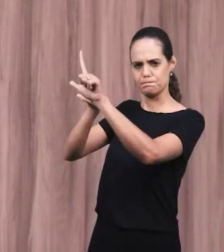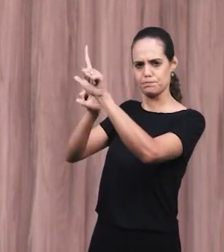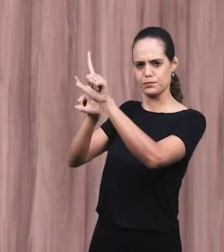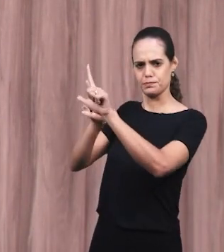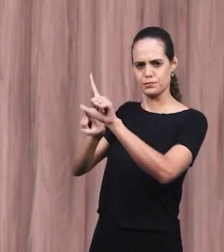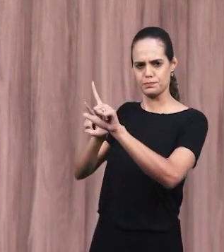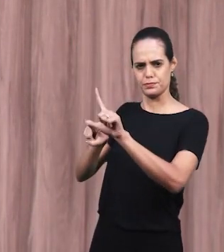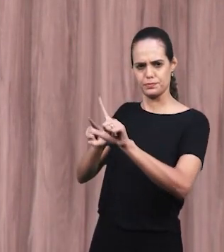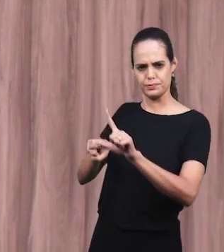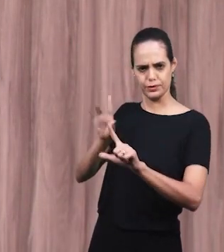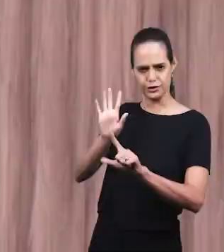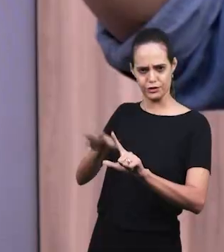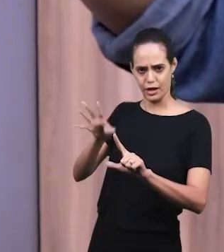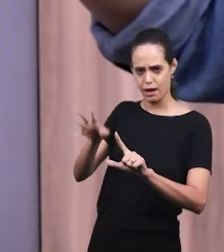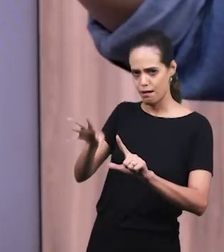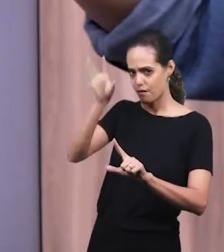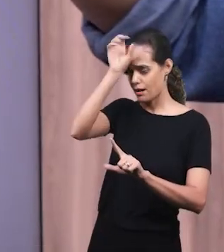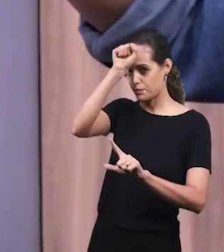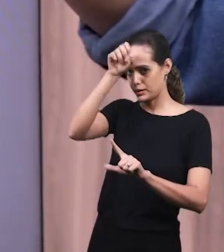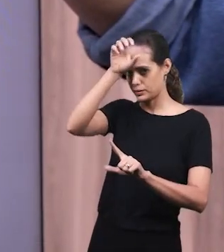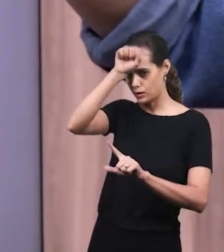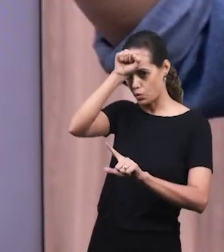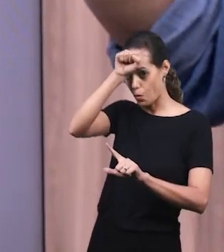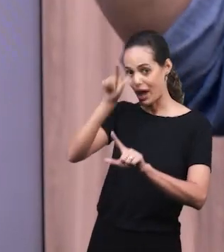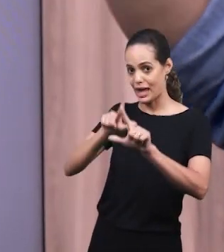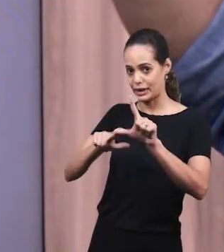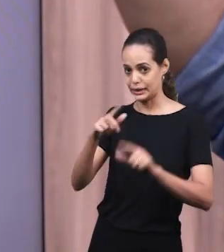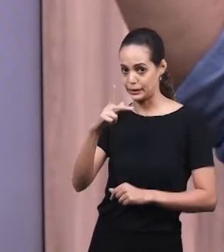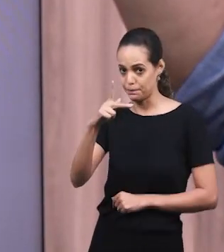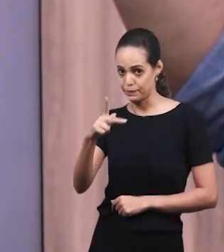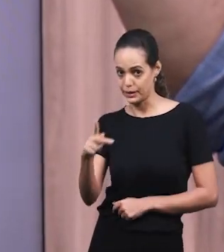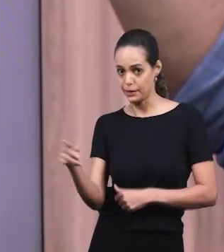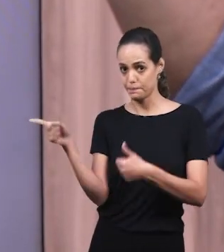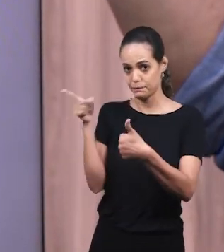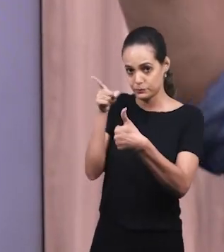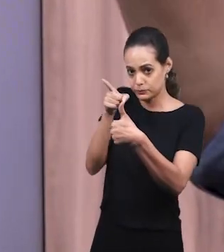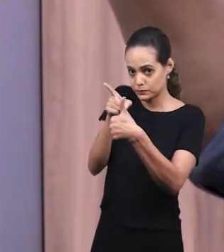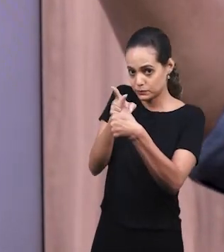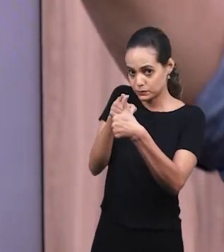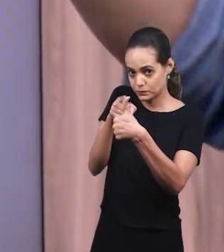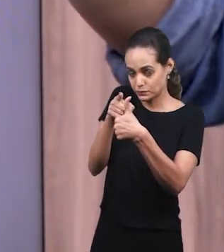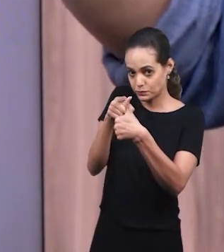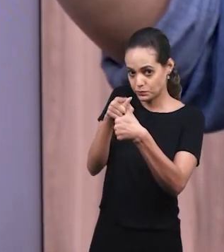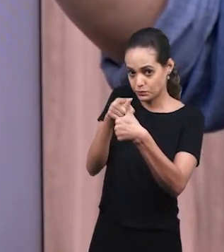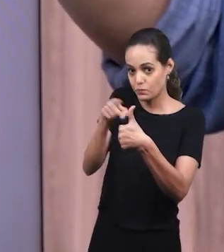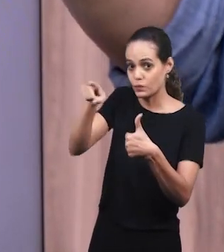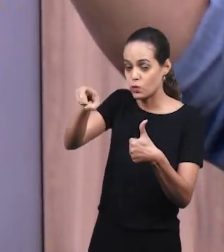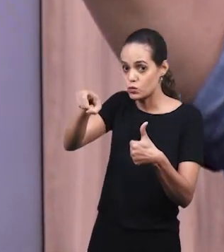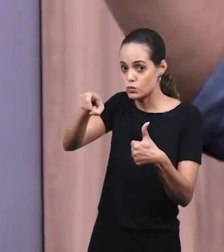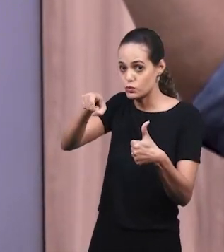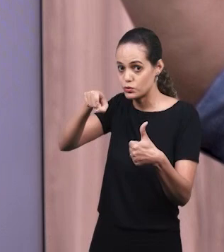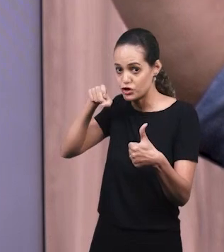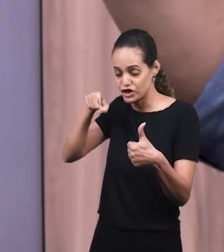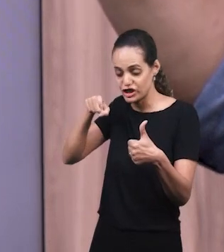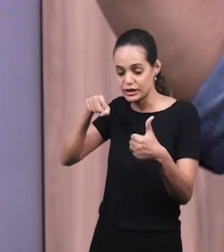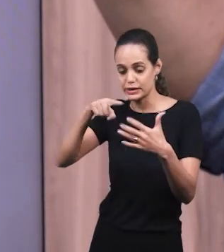appris. Le P, c'est pour jouer le pouce. Le X, tous les doigts.